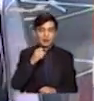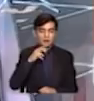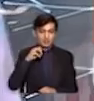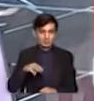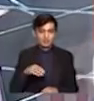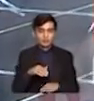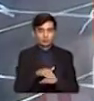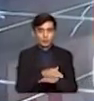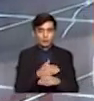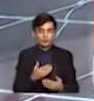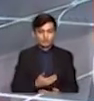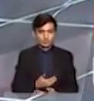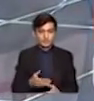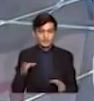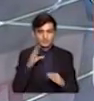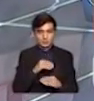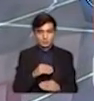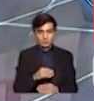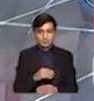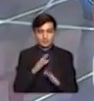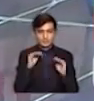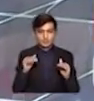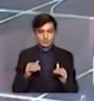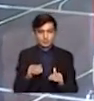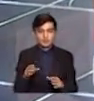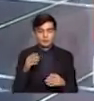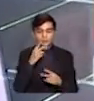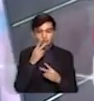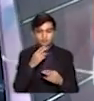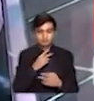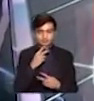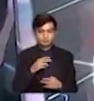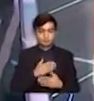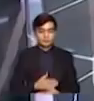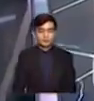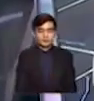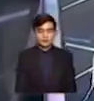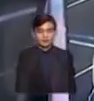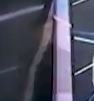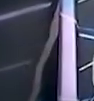Ерғанат Көпжасар. Көп жасайық, сау болыңыздар. Приятного просмотра. Всего доброго.